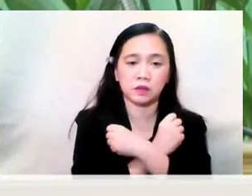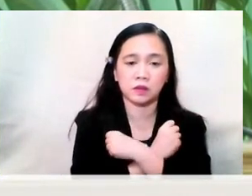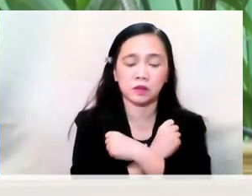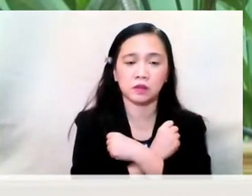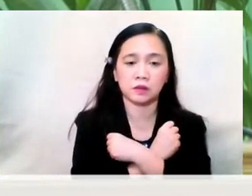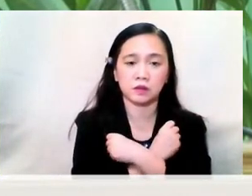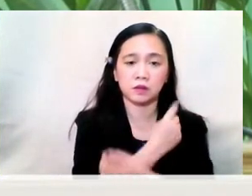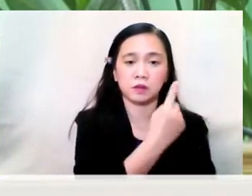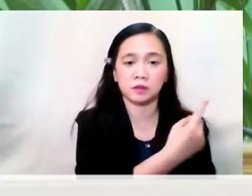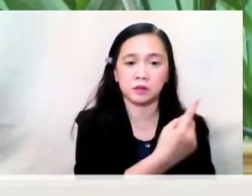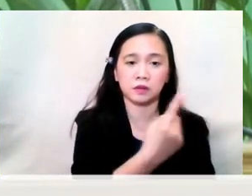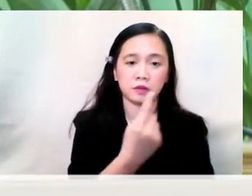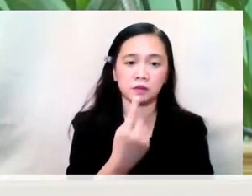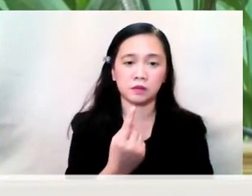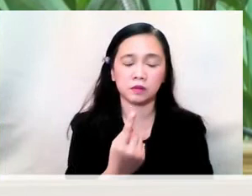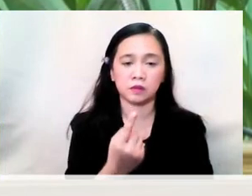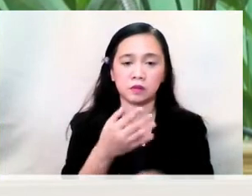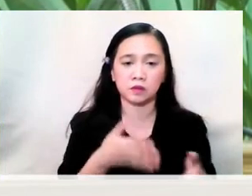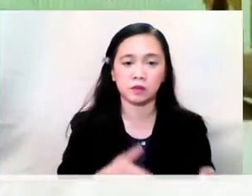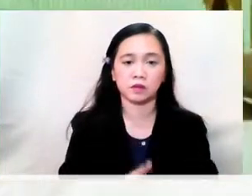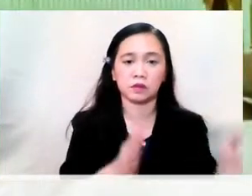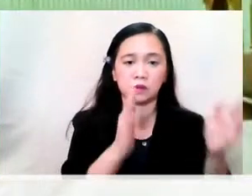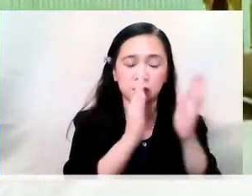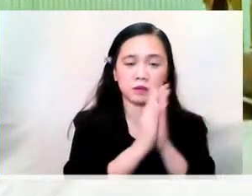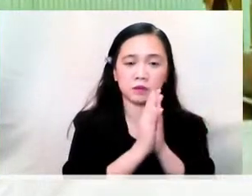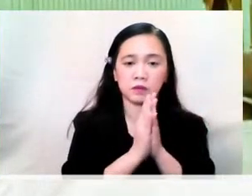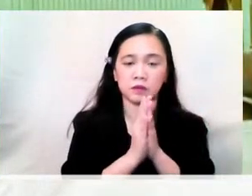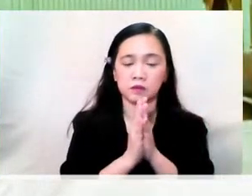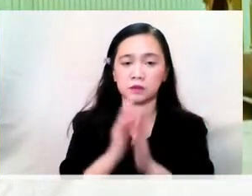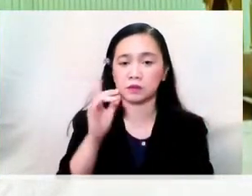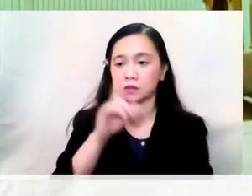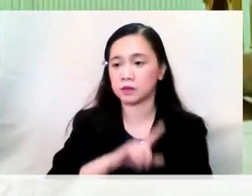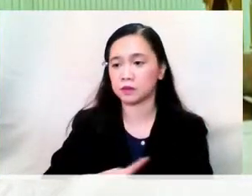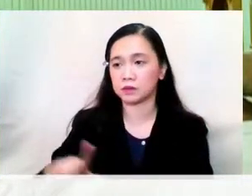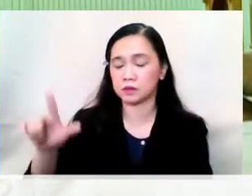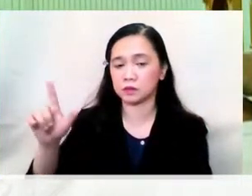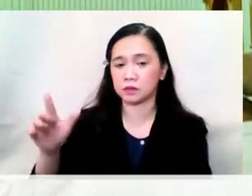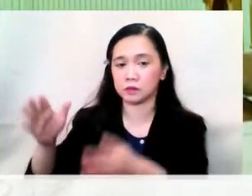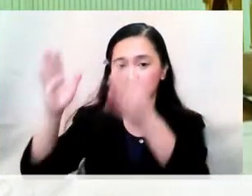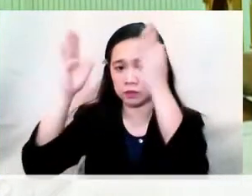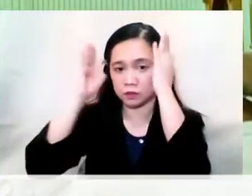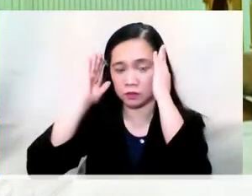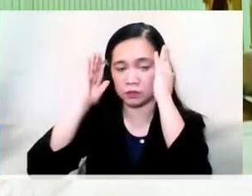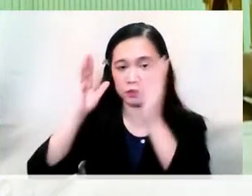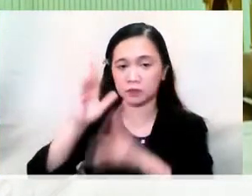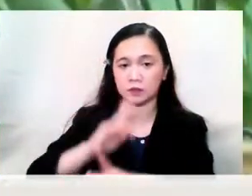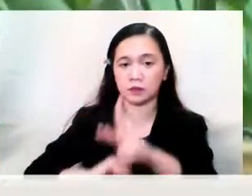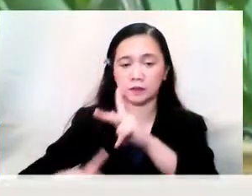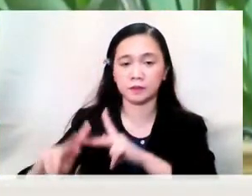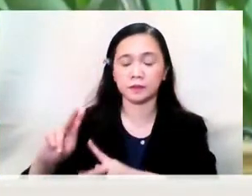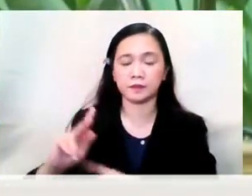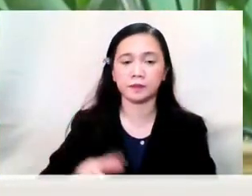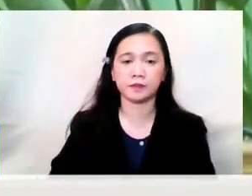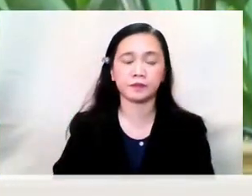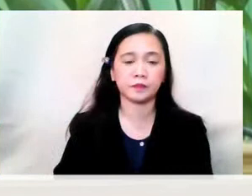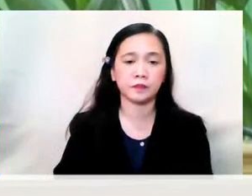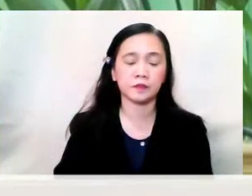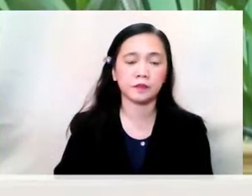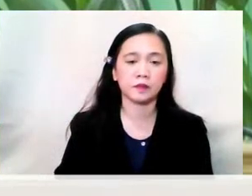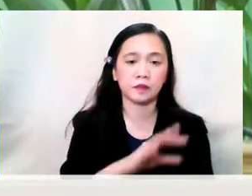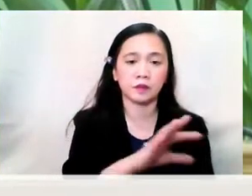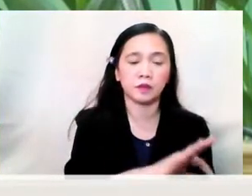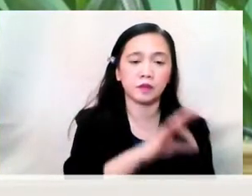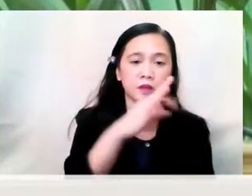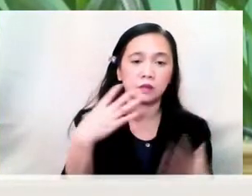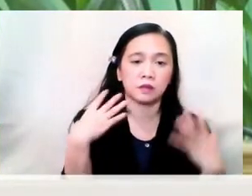isa. Manalangin tayo. Panginoon, dinggin mo ang iyong bayan. Makatagpo nawa ng lakas